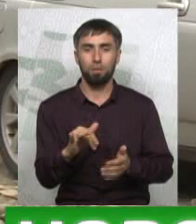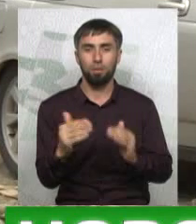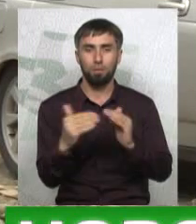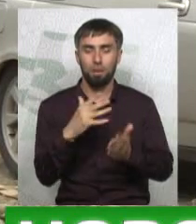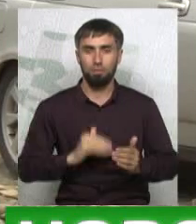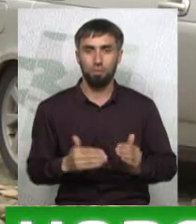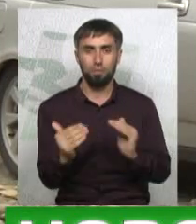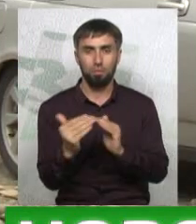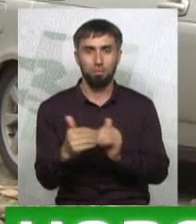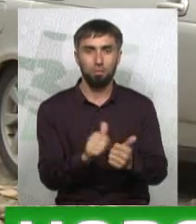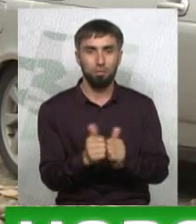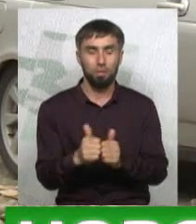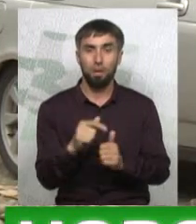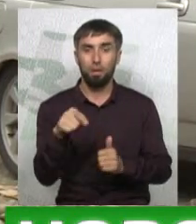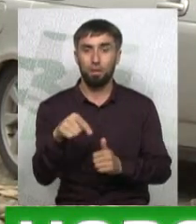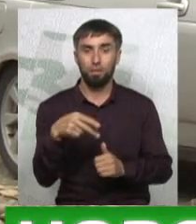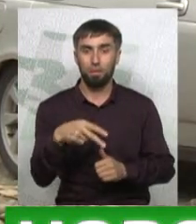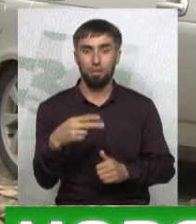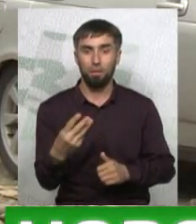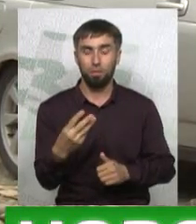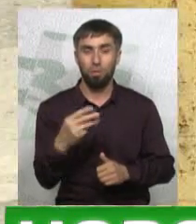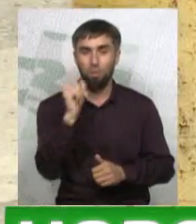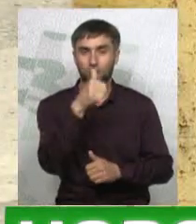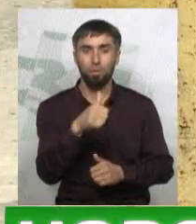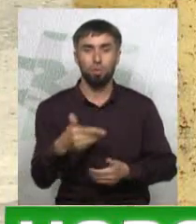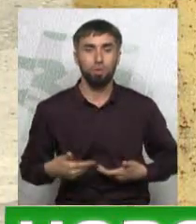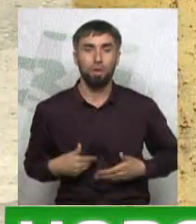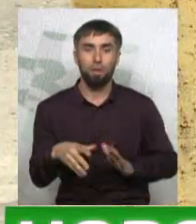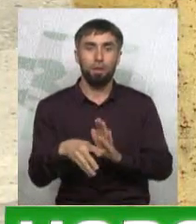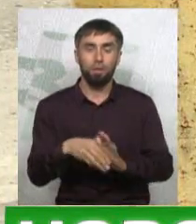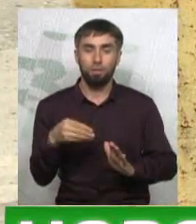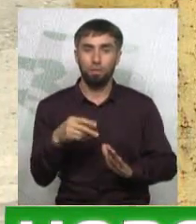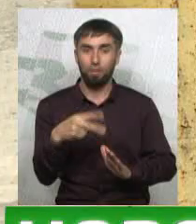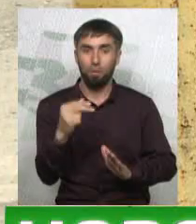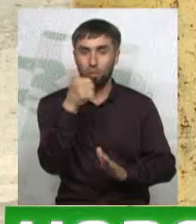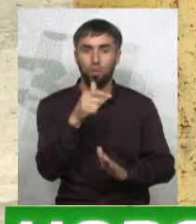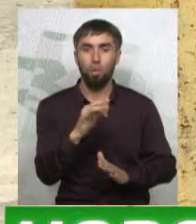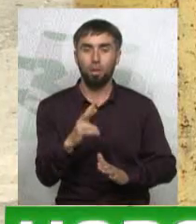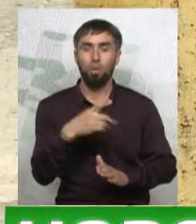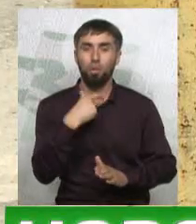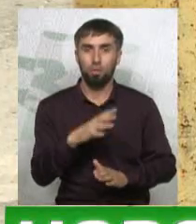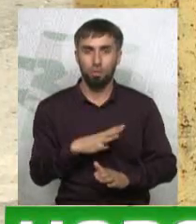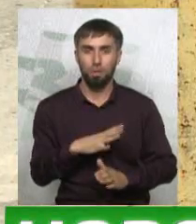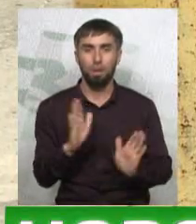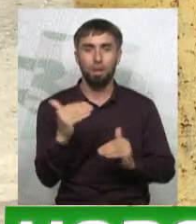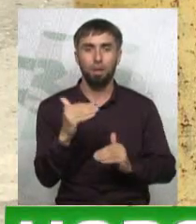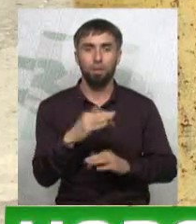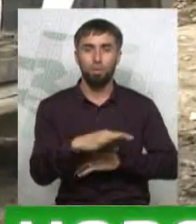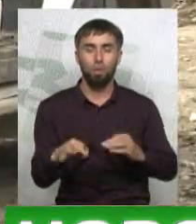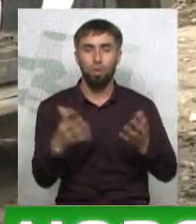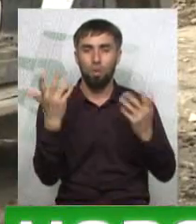домами. В 2022 году эту территорию жители выбрали для благоустройства онлайн-голосованием в рамках